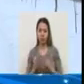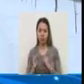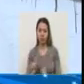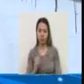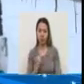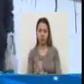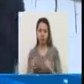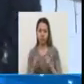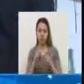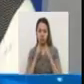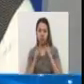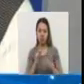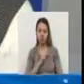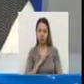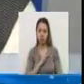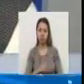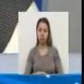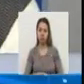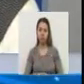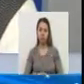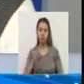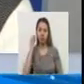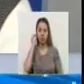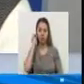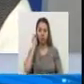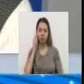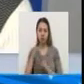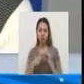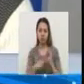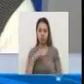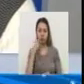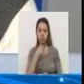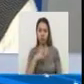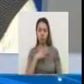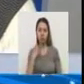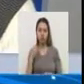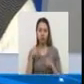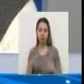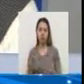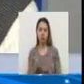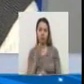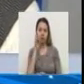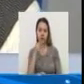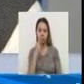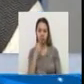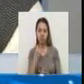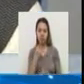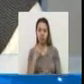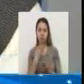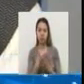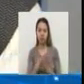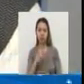қорғау жөніндегі арнайы кеңес жұмыс істейді. Получается, что 300. Өткен 2017 жылы айтарлықтай оң нәтижелерге қол жеткізілді. Атап айтар